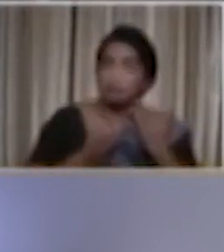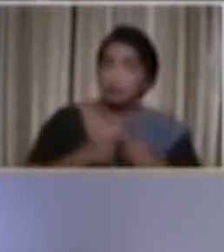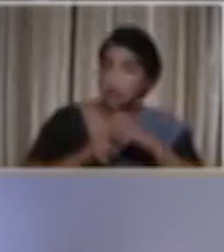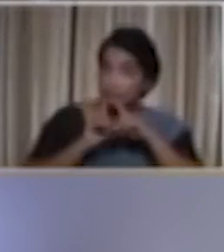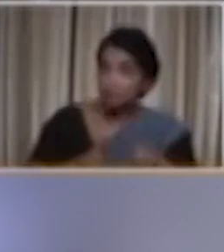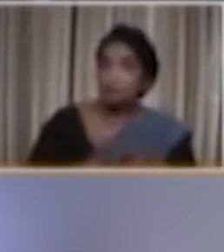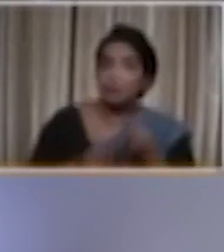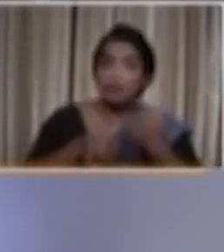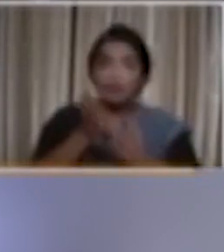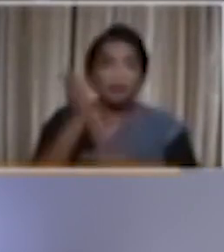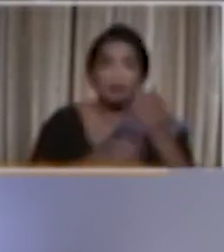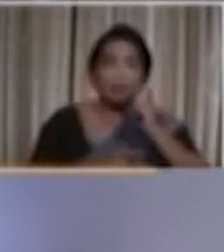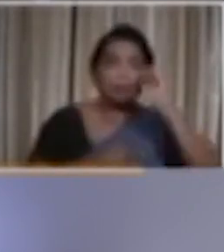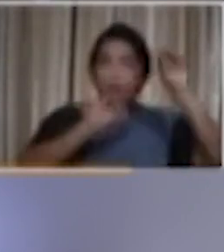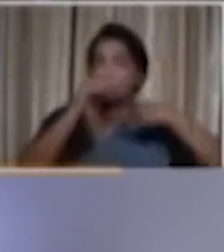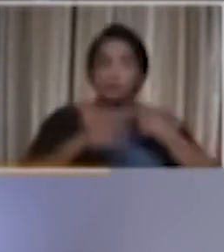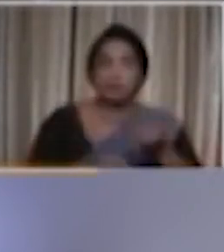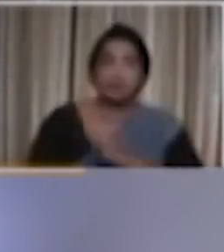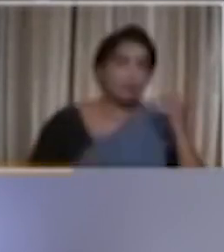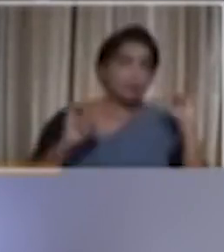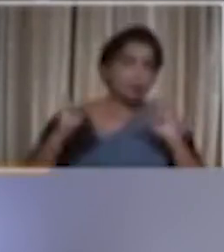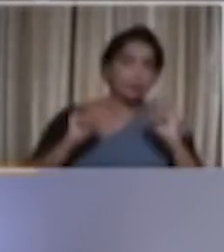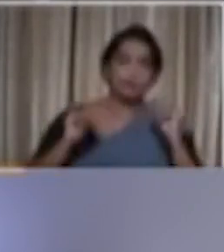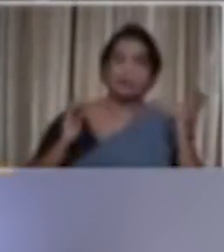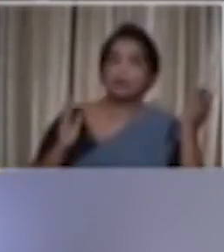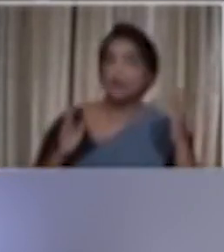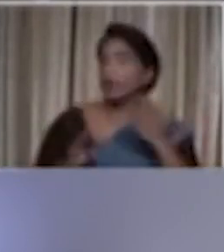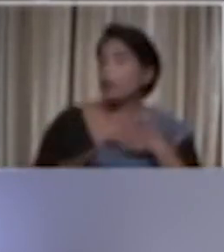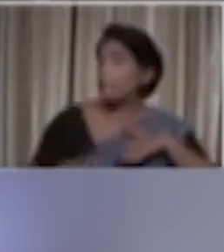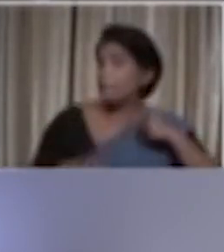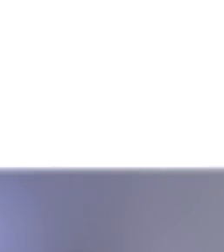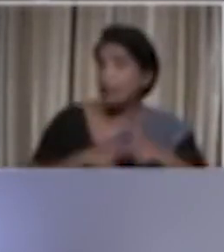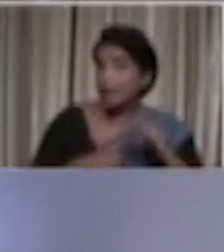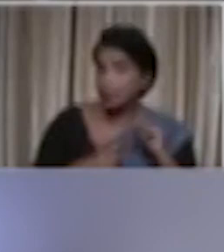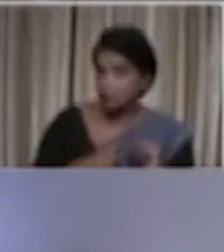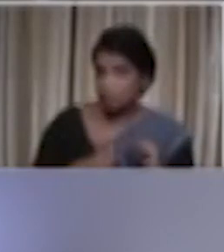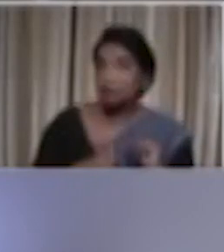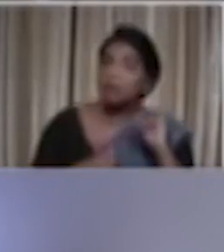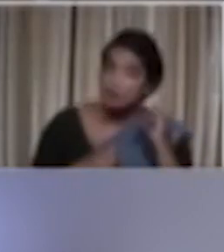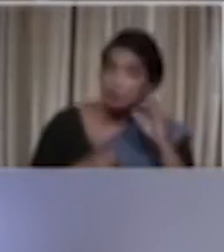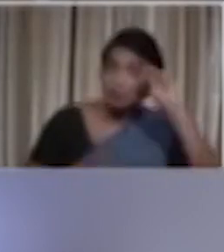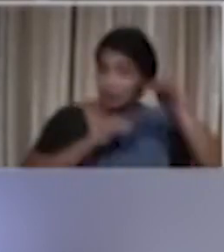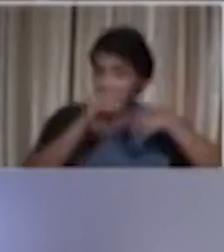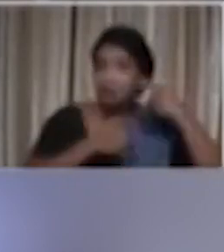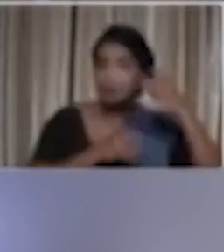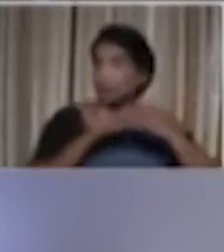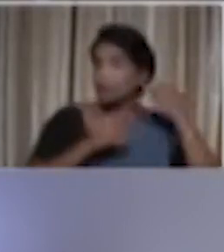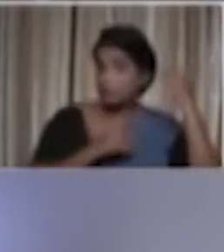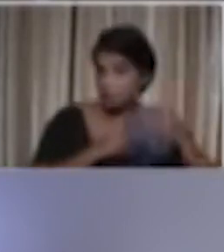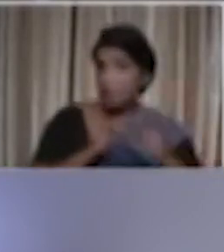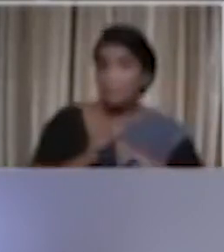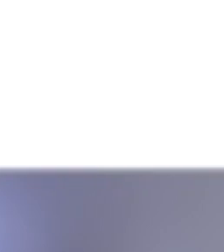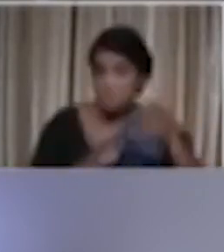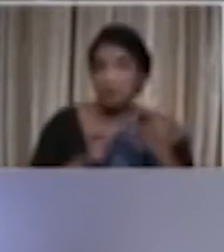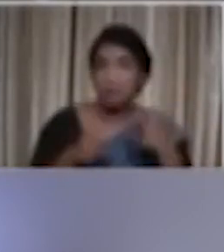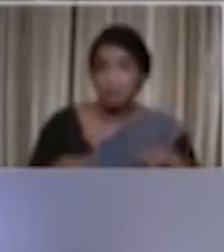ටෙන්ඩර් වලට සැපයුම් කරුවන් ඉදිරිපත් වෙන නොවන තත්ත්වයට පත් වෙලා තිබෙනවා. ඒකට ප්‍රධාන හේතුවක් බවට පත් වෙලා තියෙනවා සමහර සැපයුම් කරුවන් වන්ට දීර්ඝ කාලීන ගෙවිය